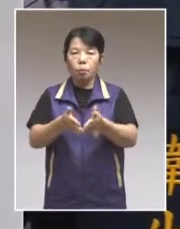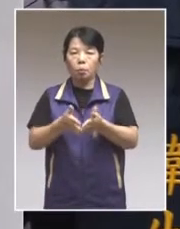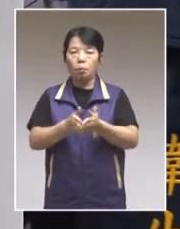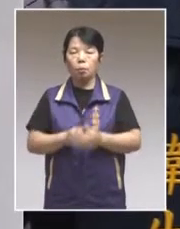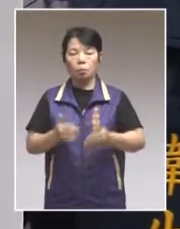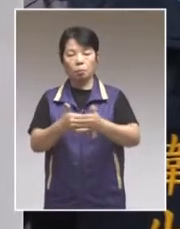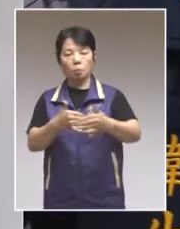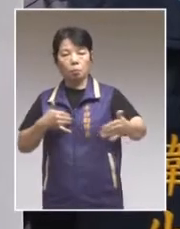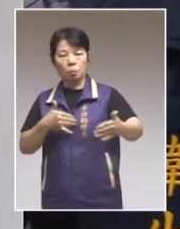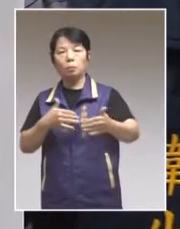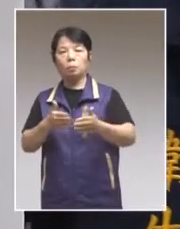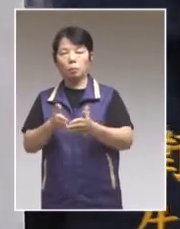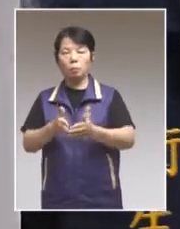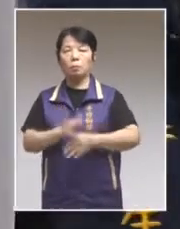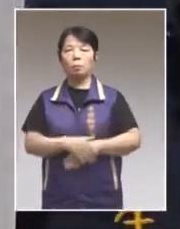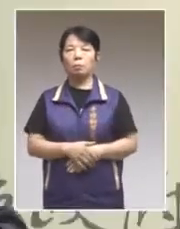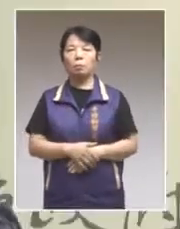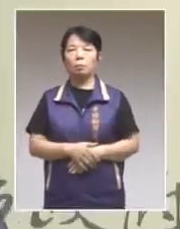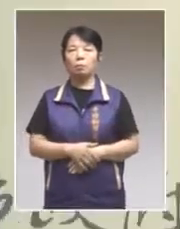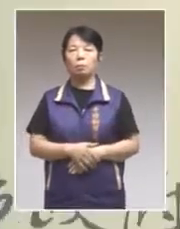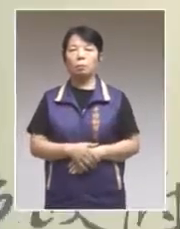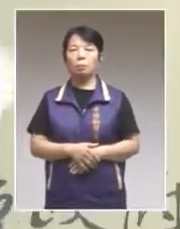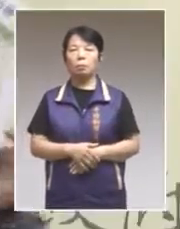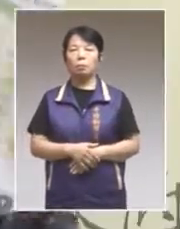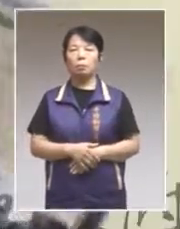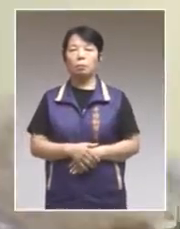持适当的社交距离。